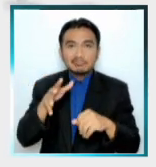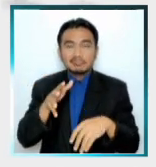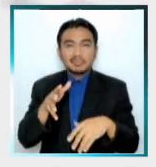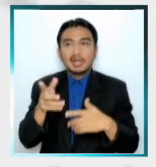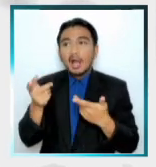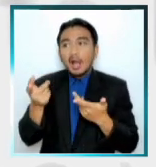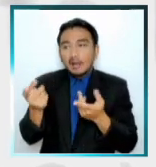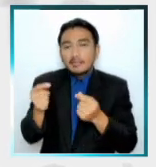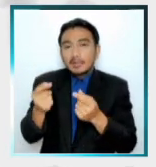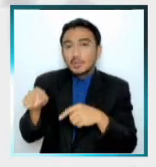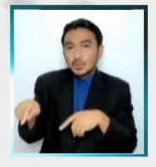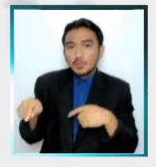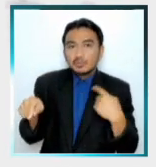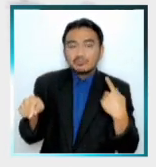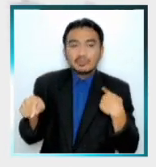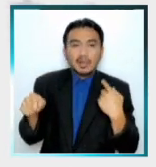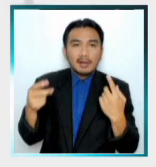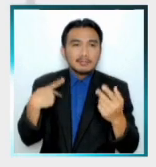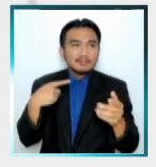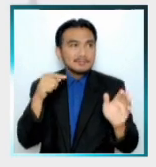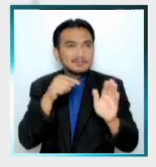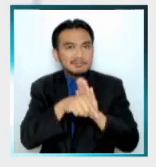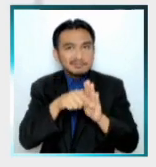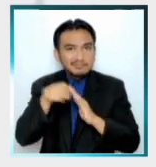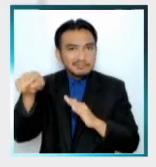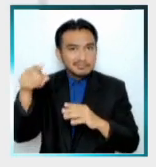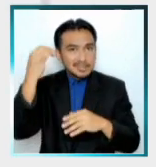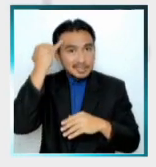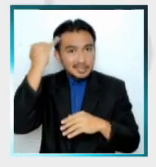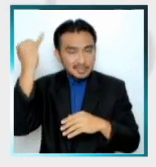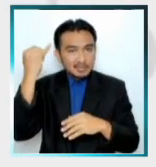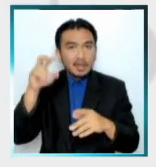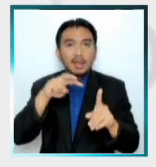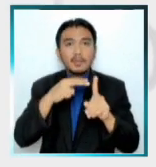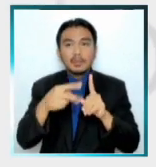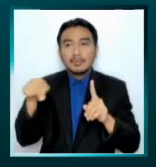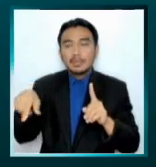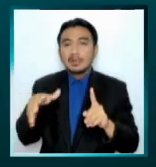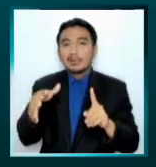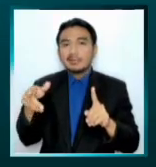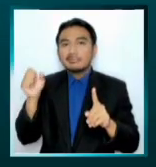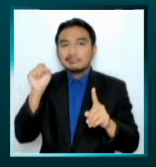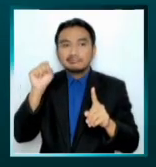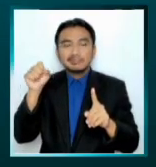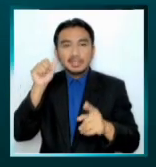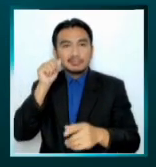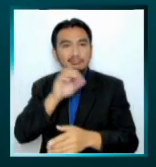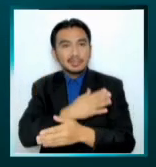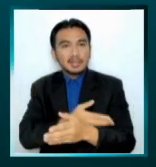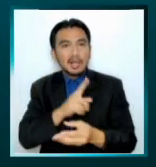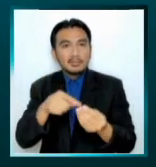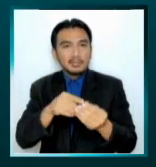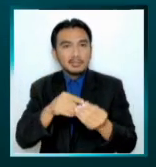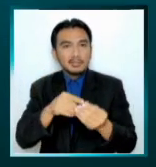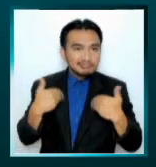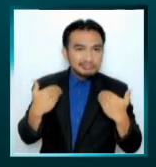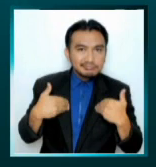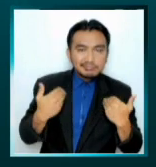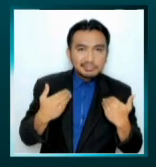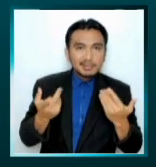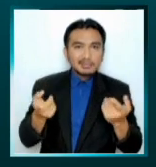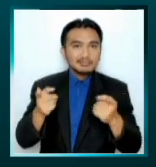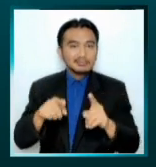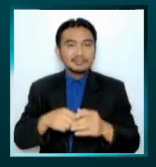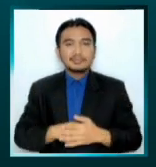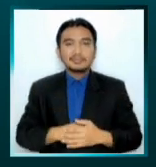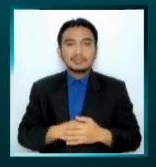silang pumatay, ngayon naman daw gusto ng kanyang anak na gawin din ito sa kabataan. Sagot naman ng Mayora, ang kanyang vision ay hindi